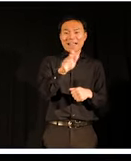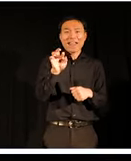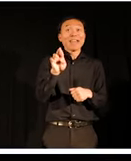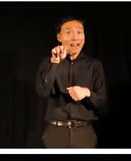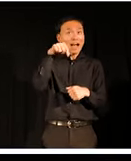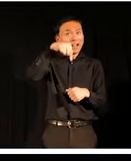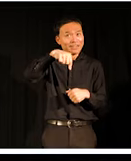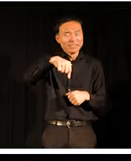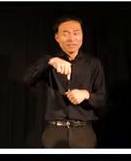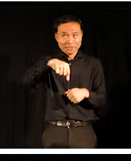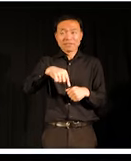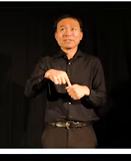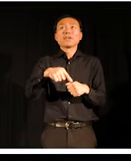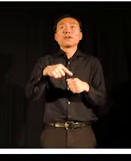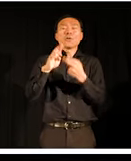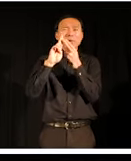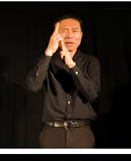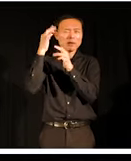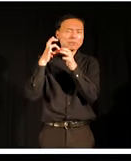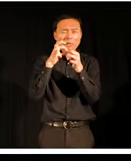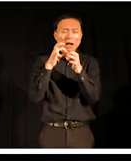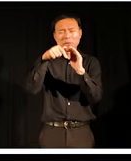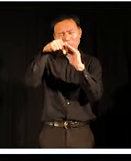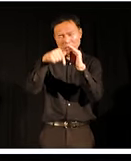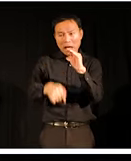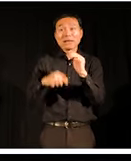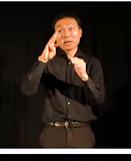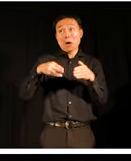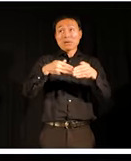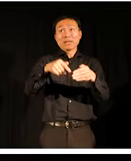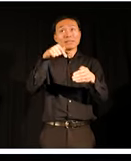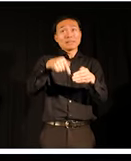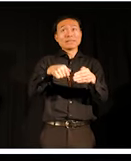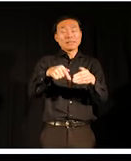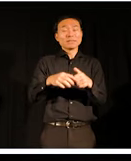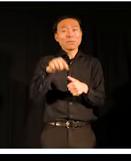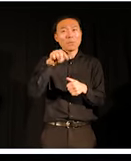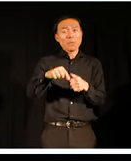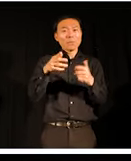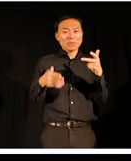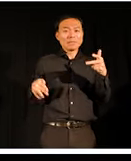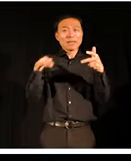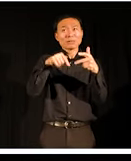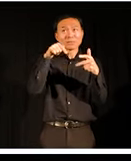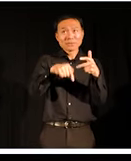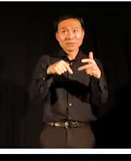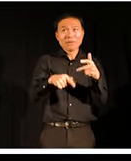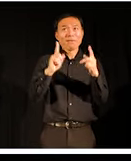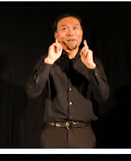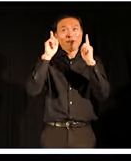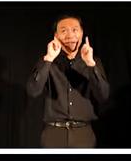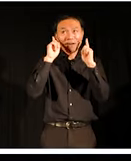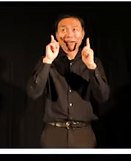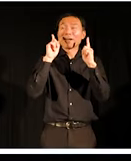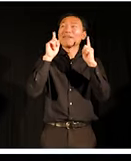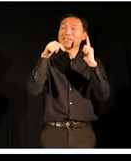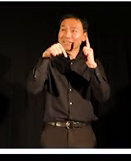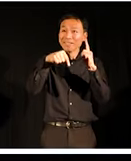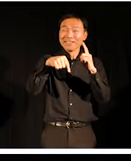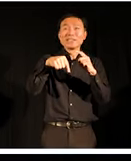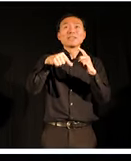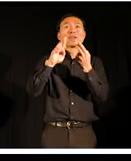沖縄と非常に受かりの深い川崎地域の特性えこの施設が誇ります多彩なエンターテイメント機能を生かし